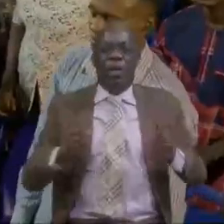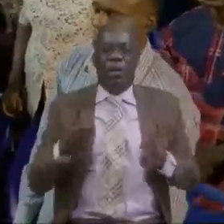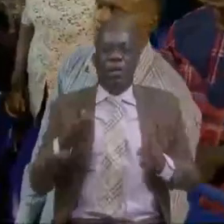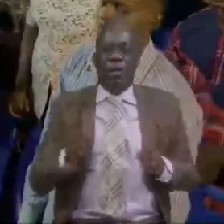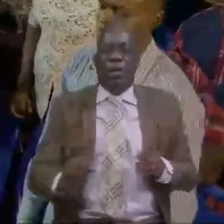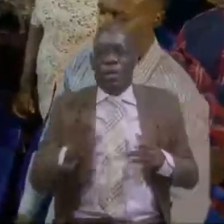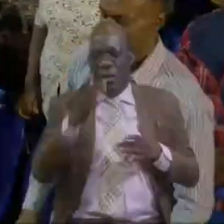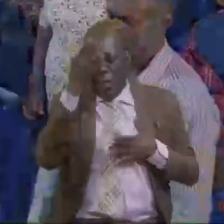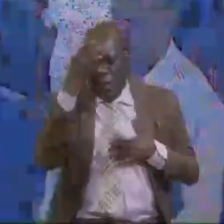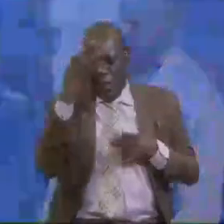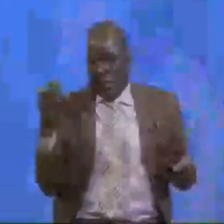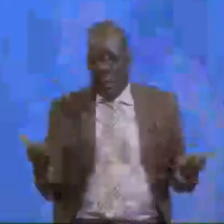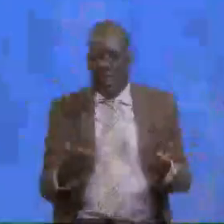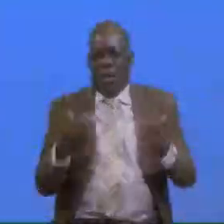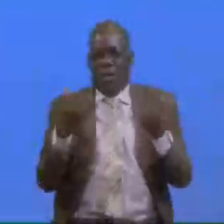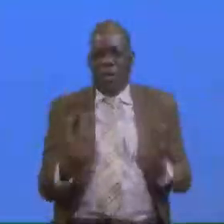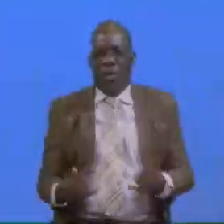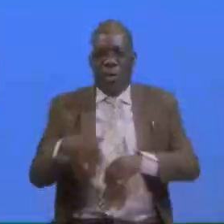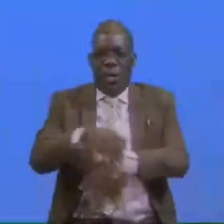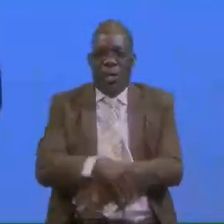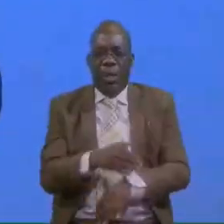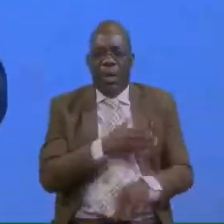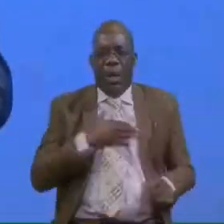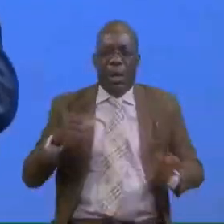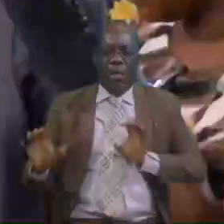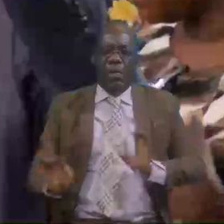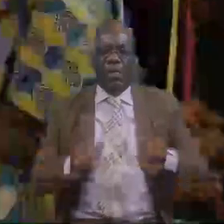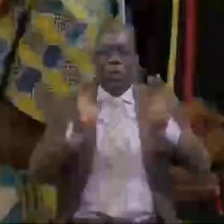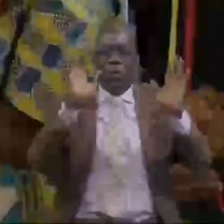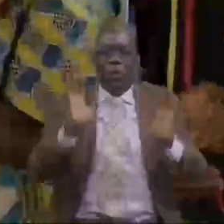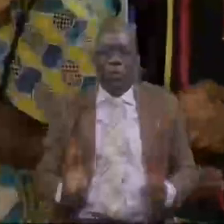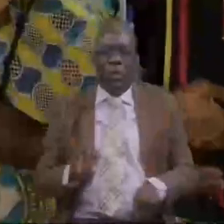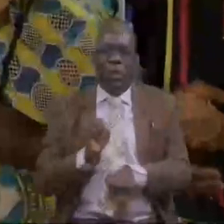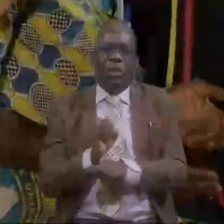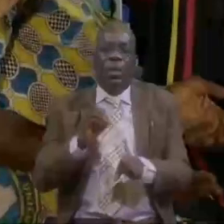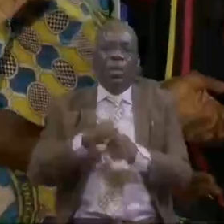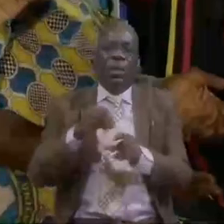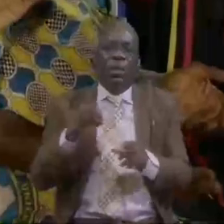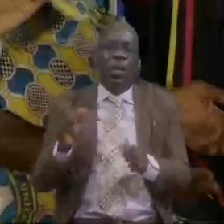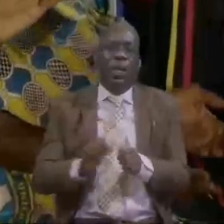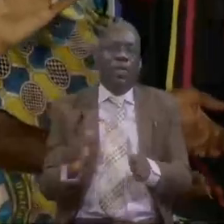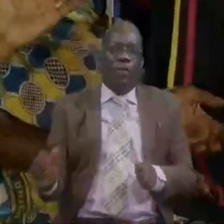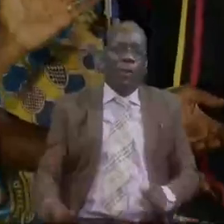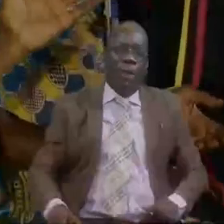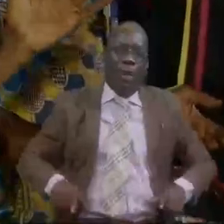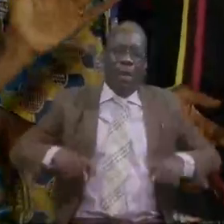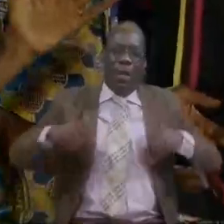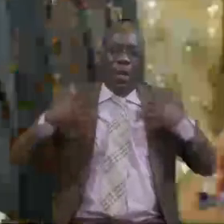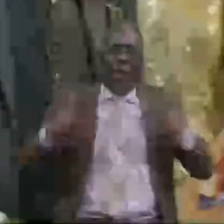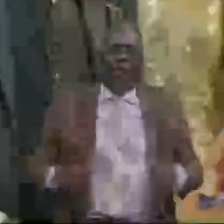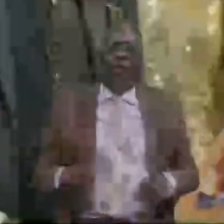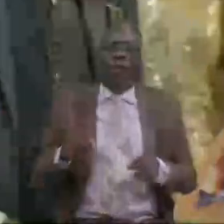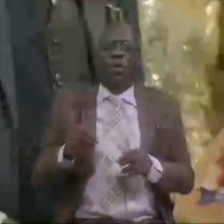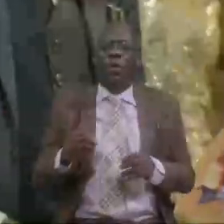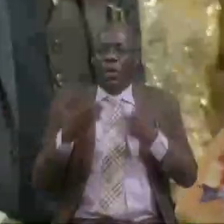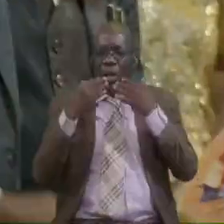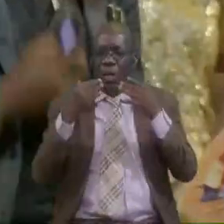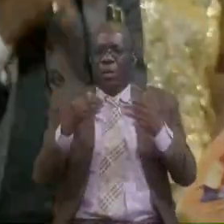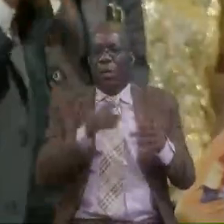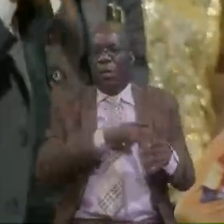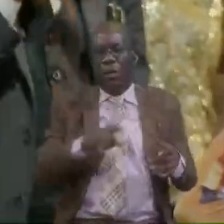Guéris les malades ce soir et accomplis des prodiges dans chaque vie. Merci Seigneur parce que nous savons que tu